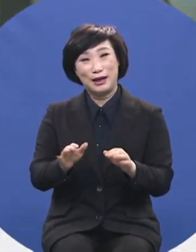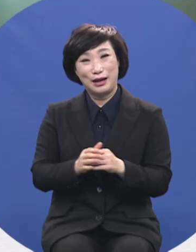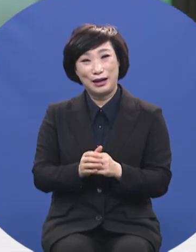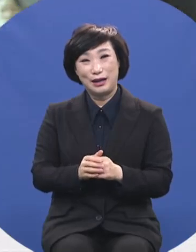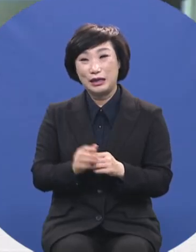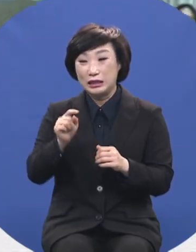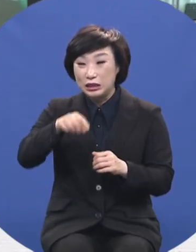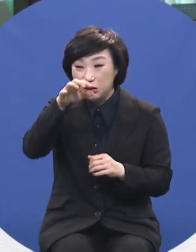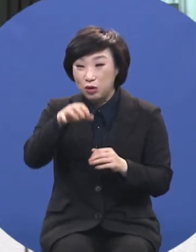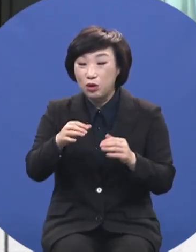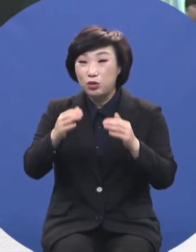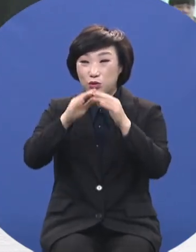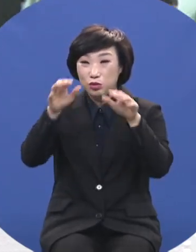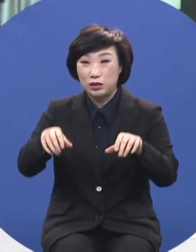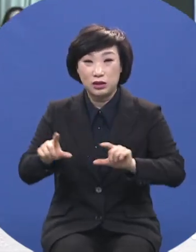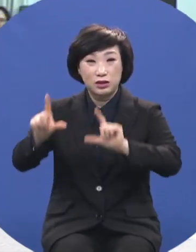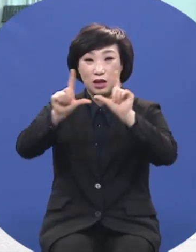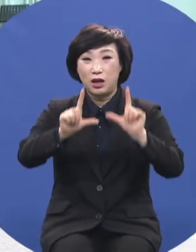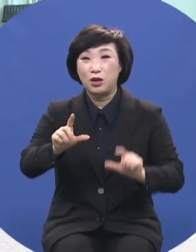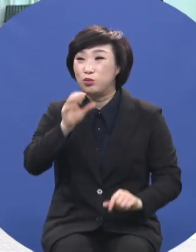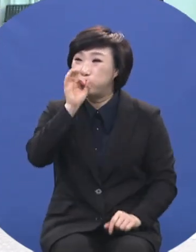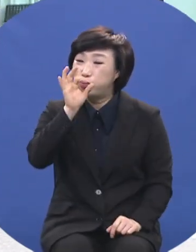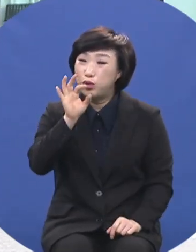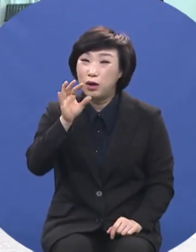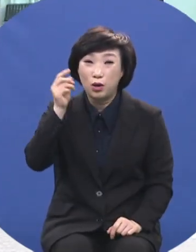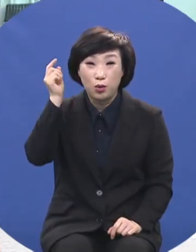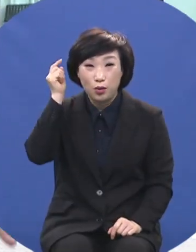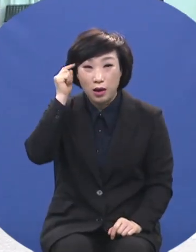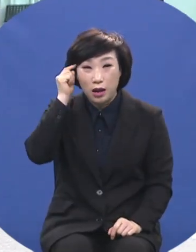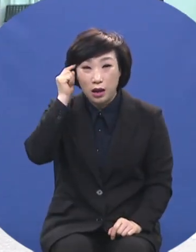그 동네에서 살 수가 없어. 왜?